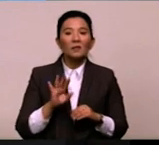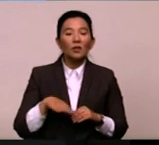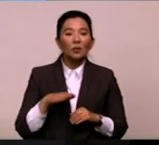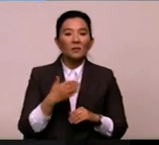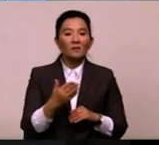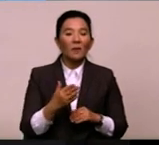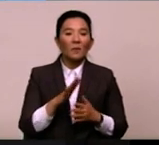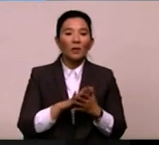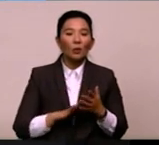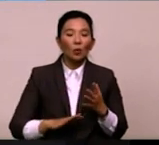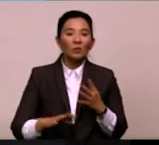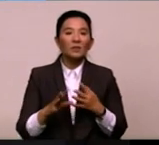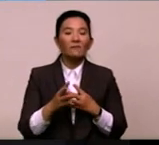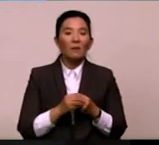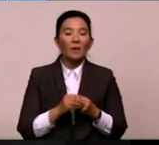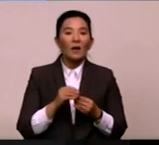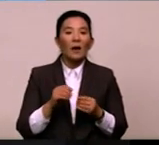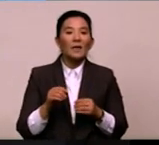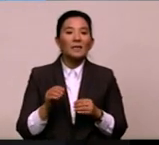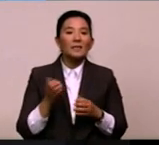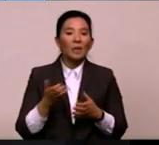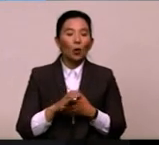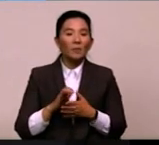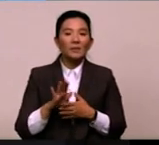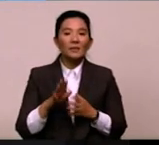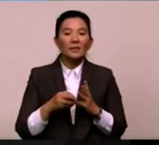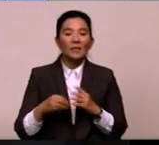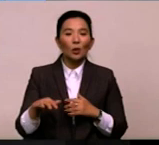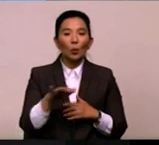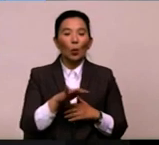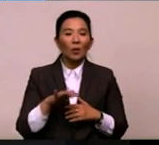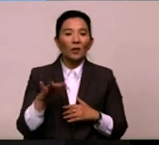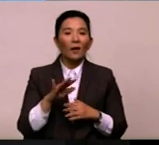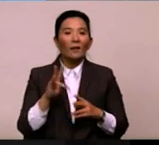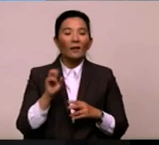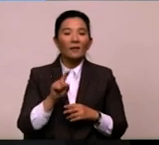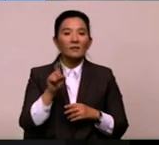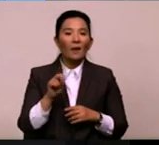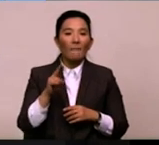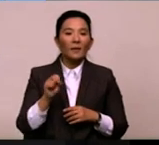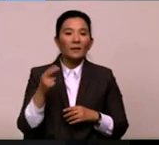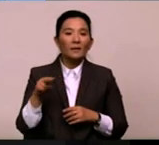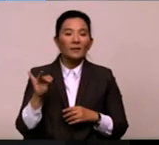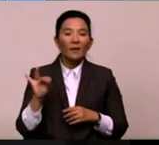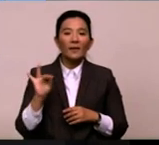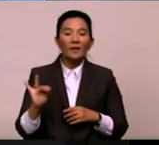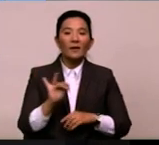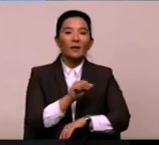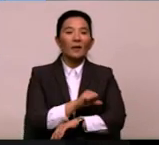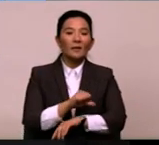вами продолжим знакомство с территорией. Это будет территория на западе, и